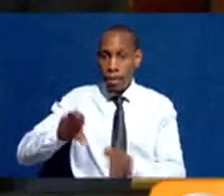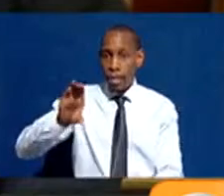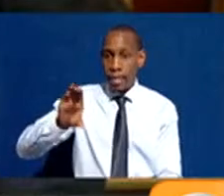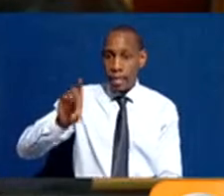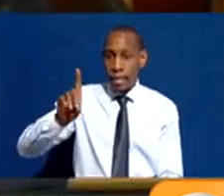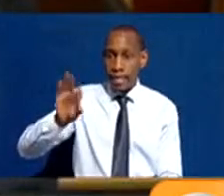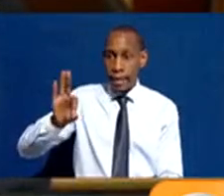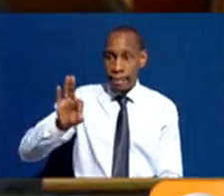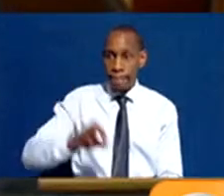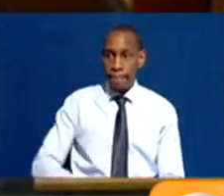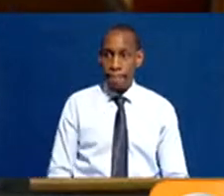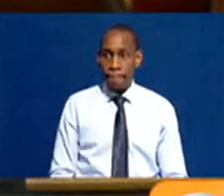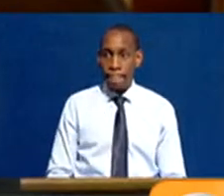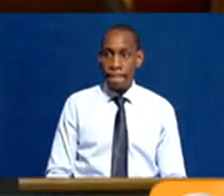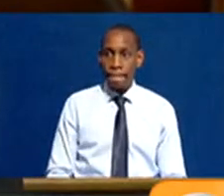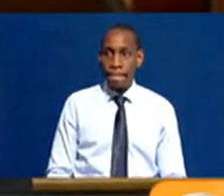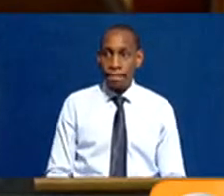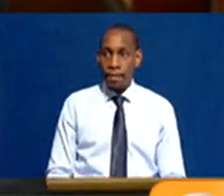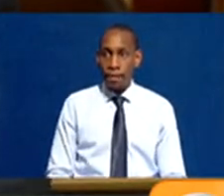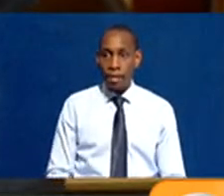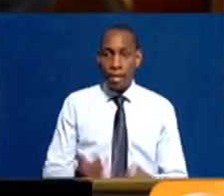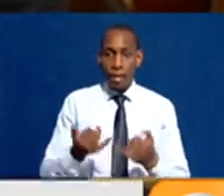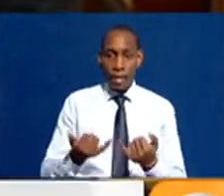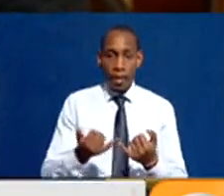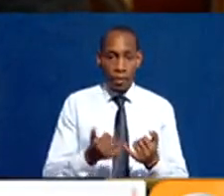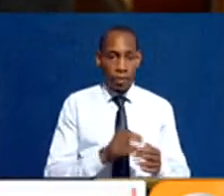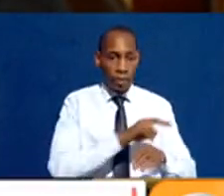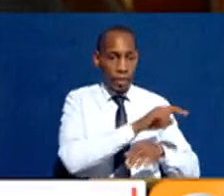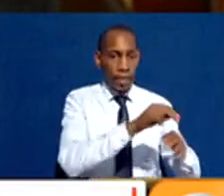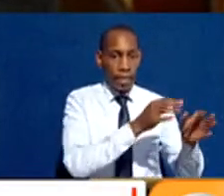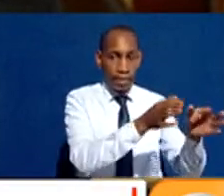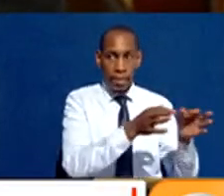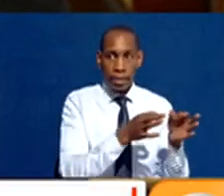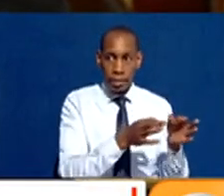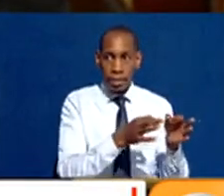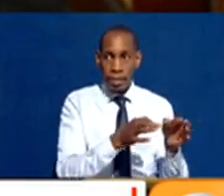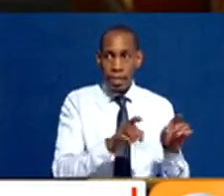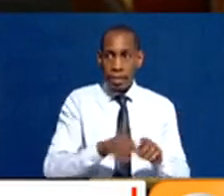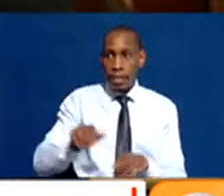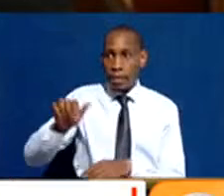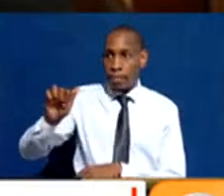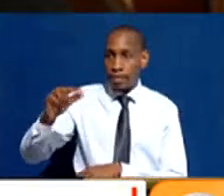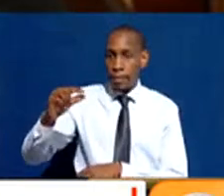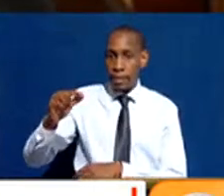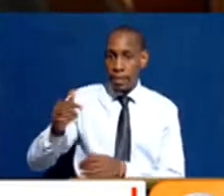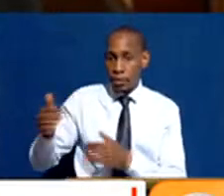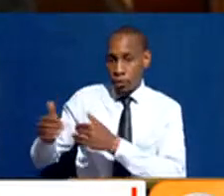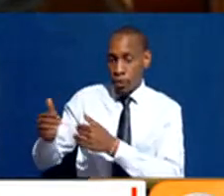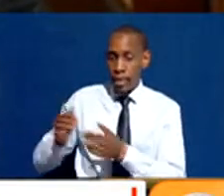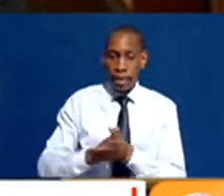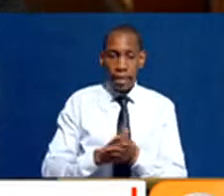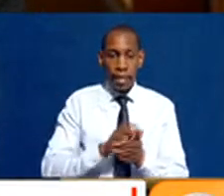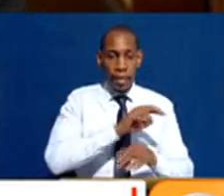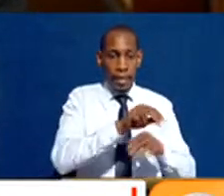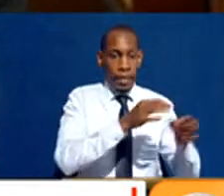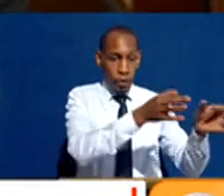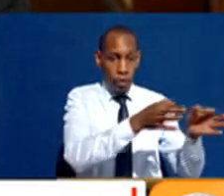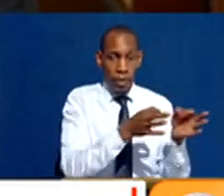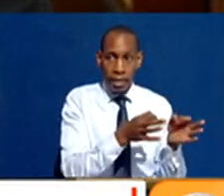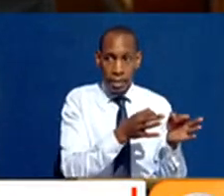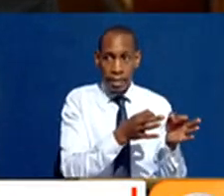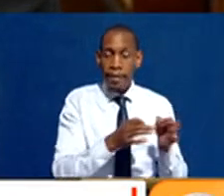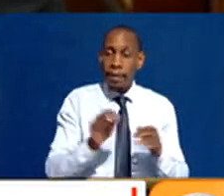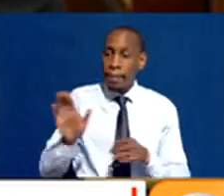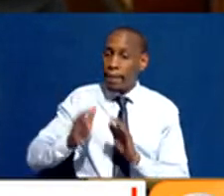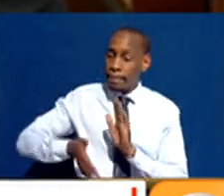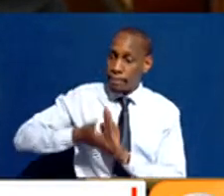we encourage the National Treasury, I think the AG's office is just across the road from the National Treasury, to